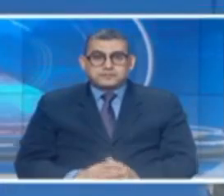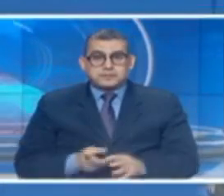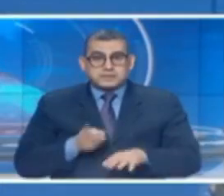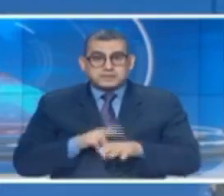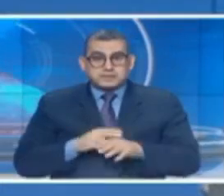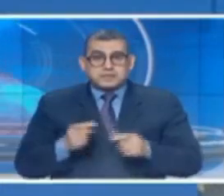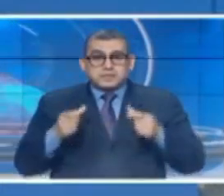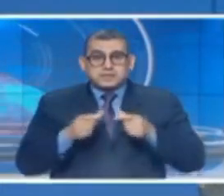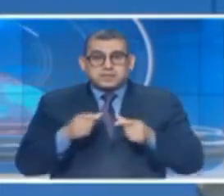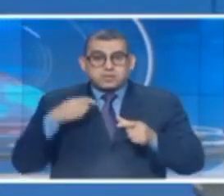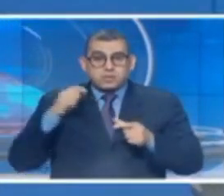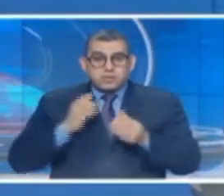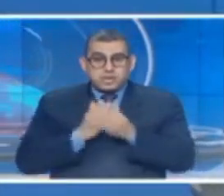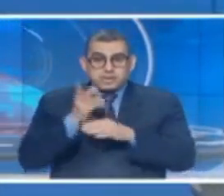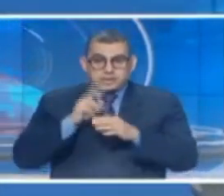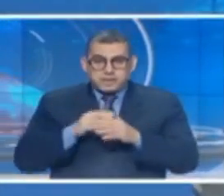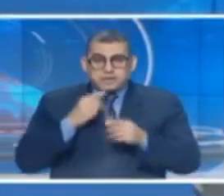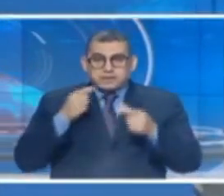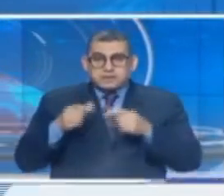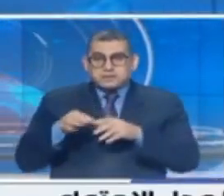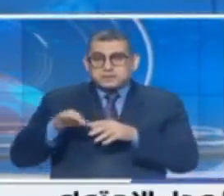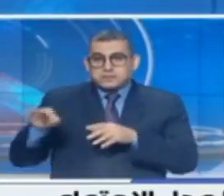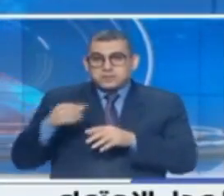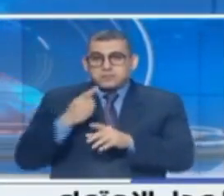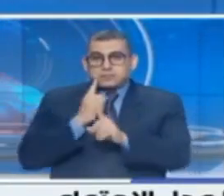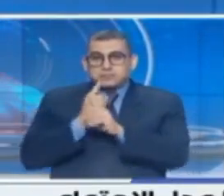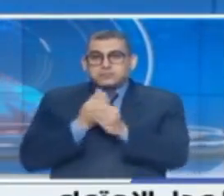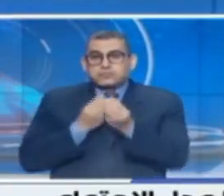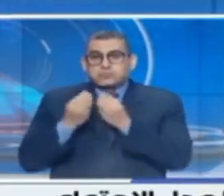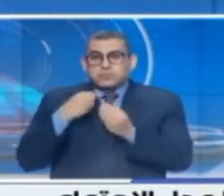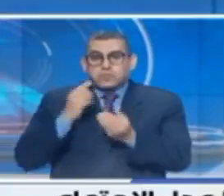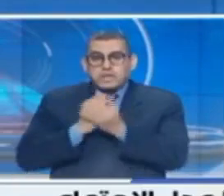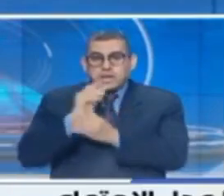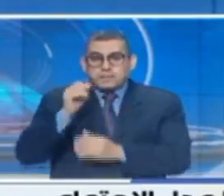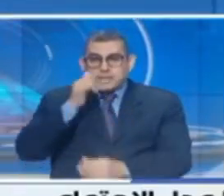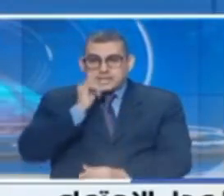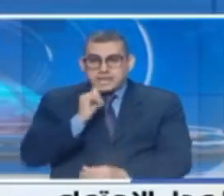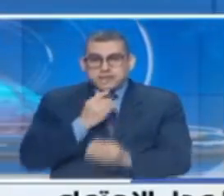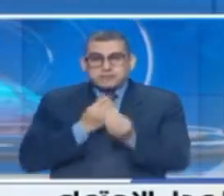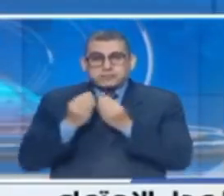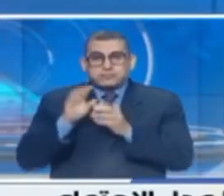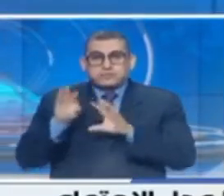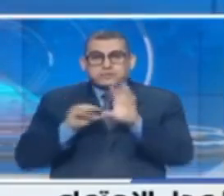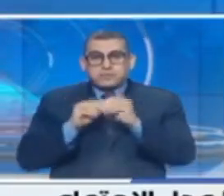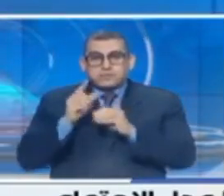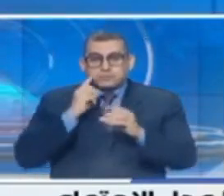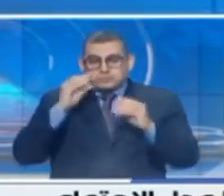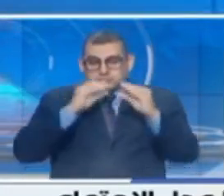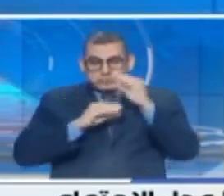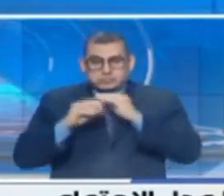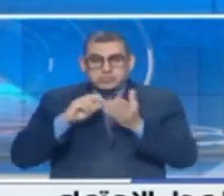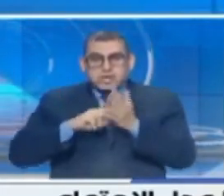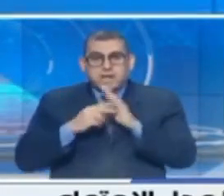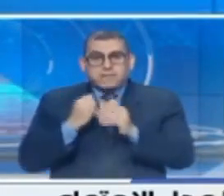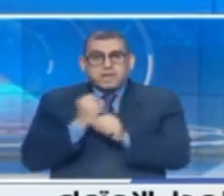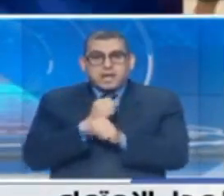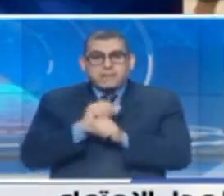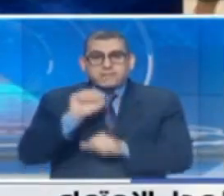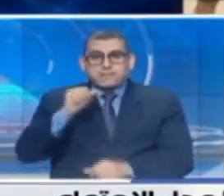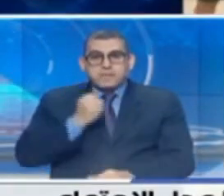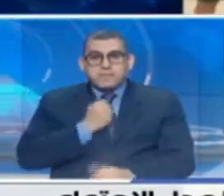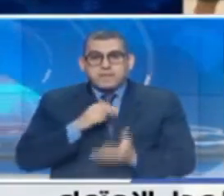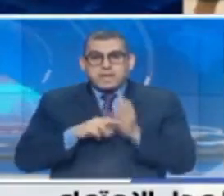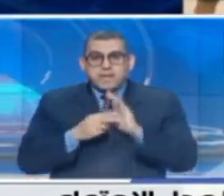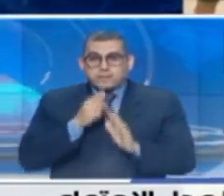كما عقد شكري على هامش فعاليات المنتدى جلسة مباحثات مع نظيرته السنغالية، تناولت المباحثات العلاقات الثنائية بين